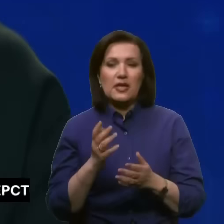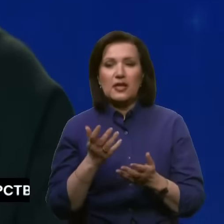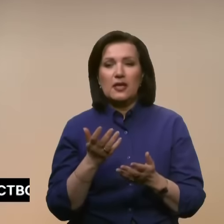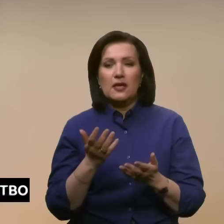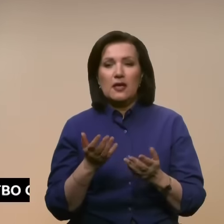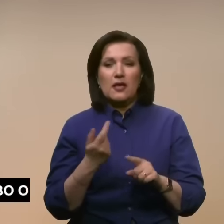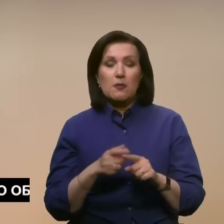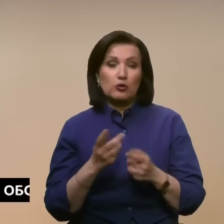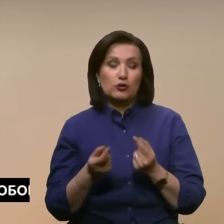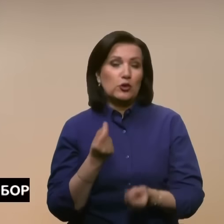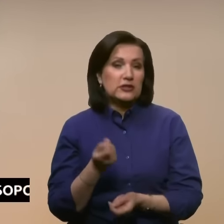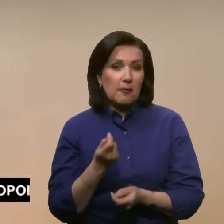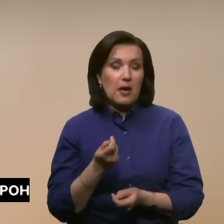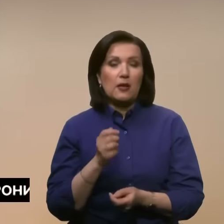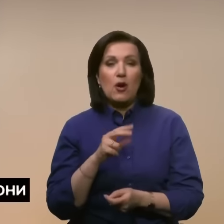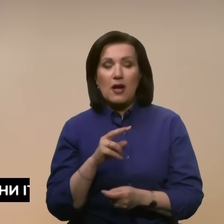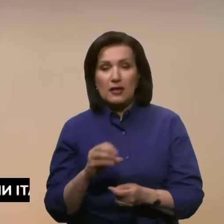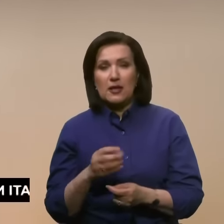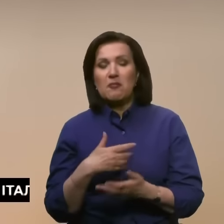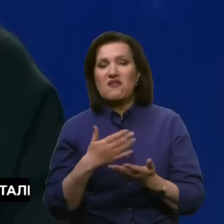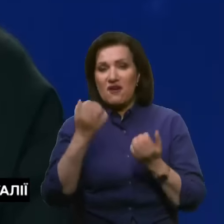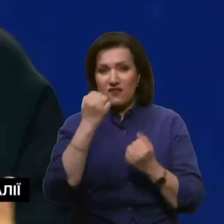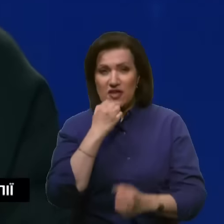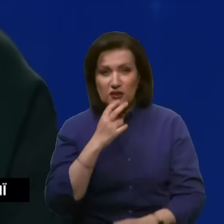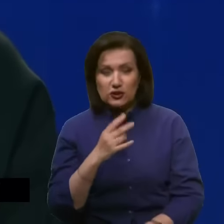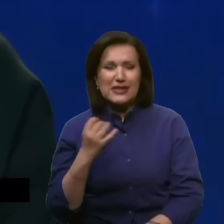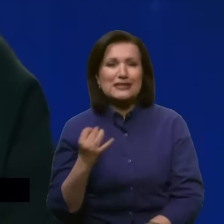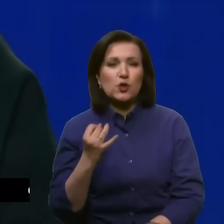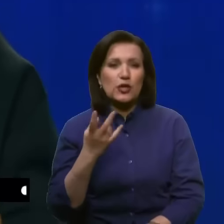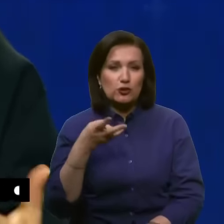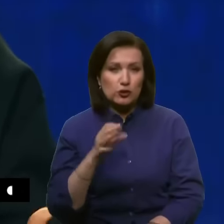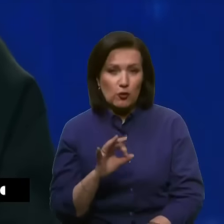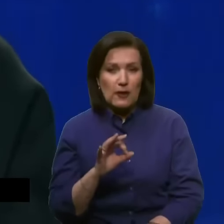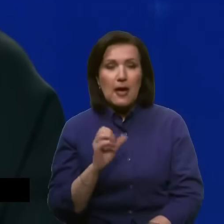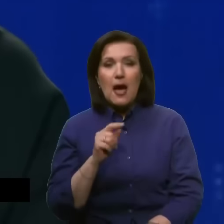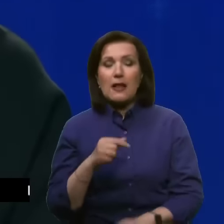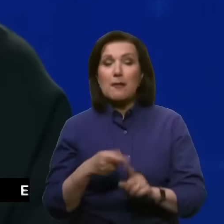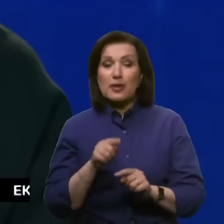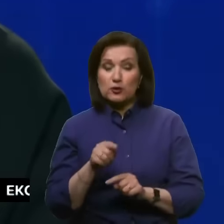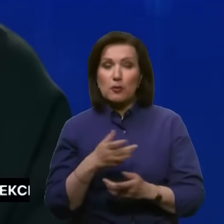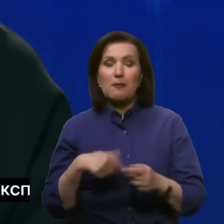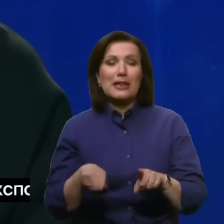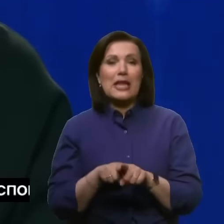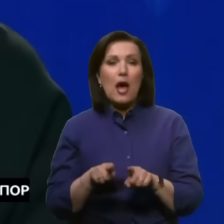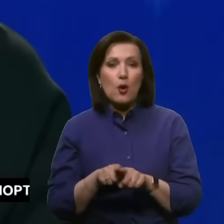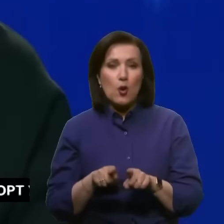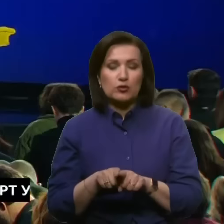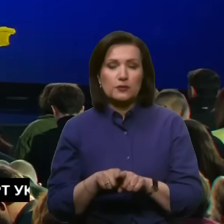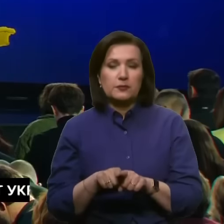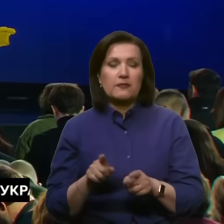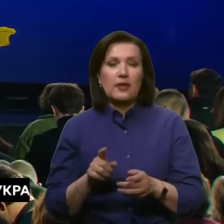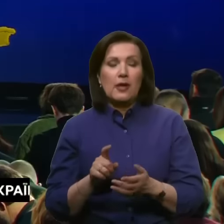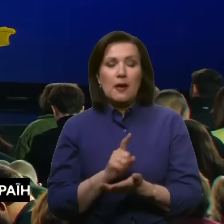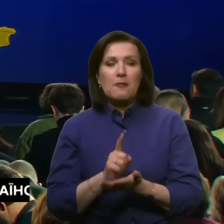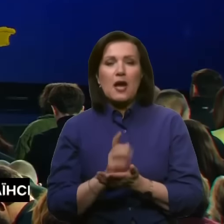може, цього навіть замало, але, тим не менш, ми вам вдячні історично. Але при цьому ми також...